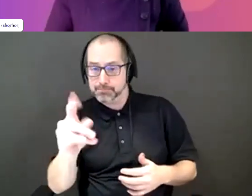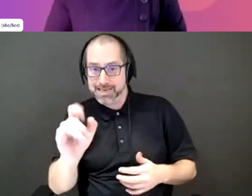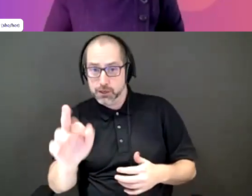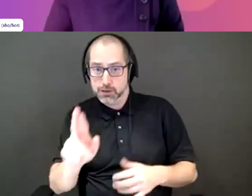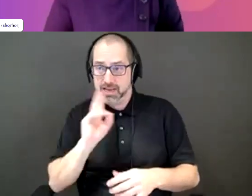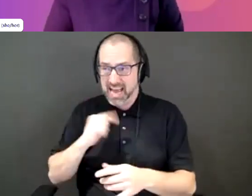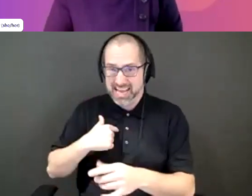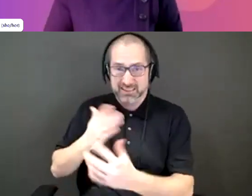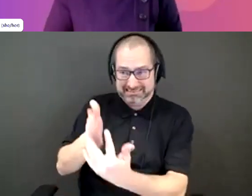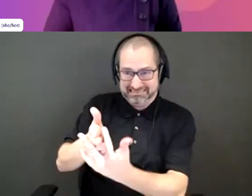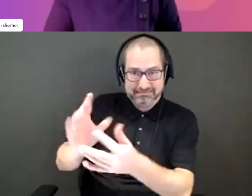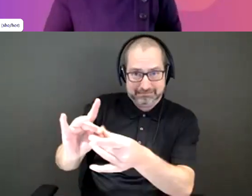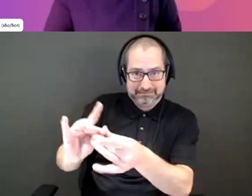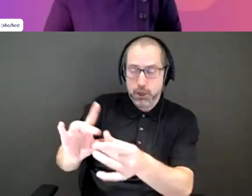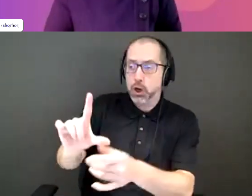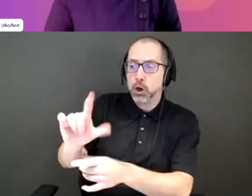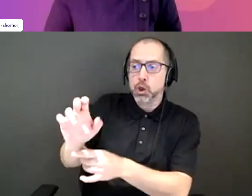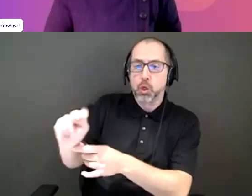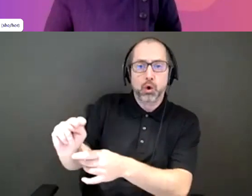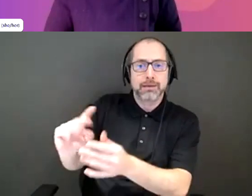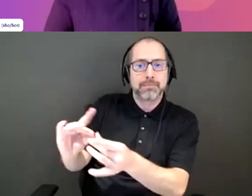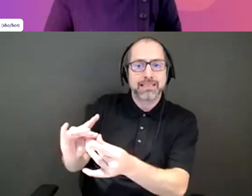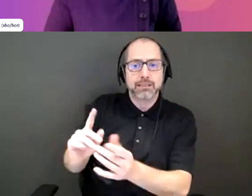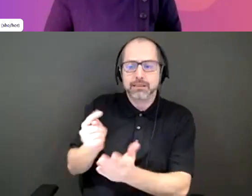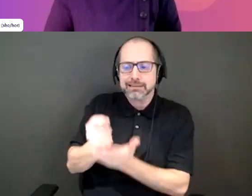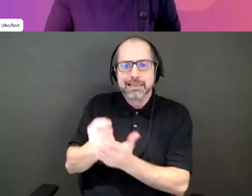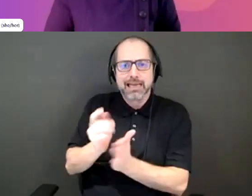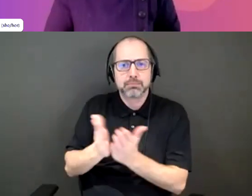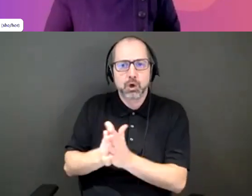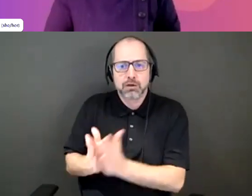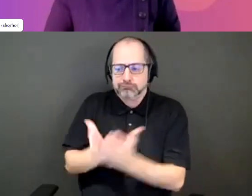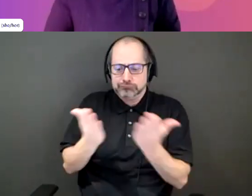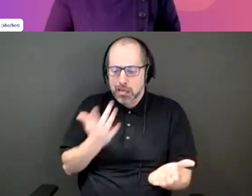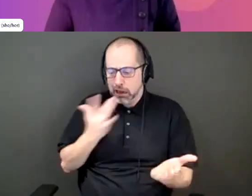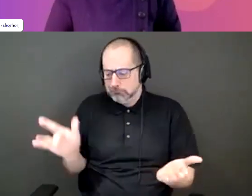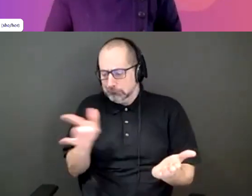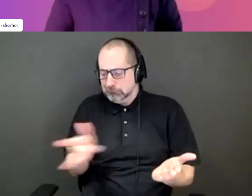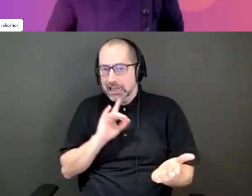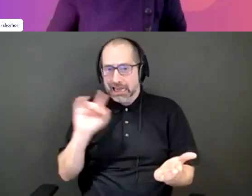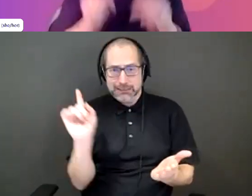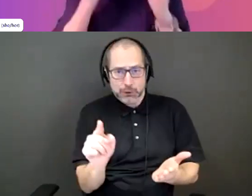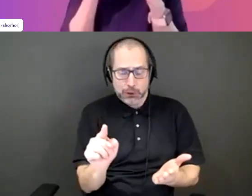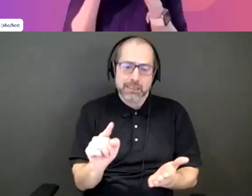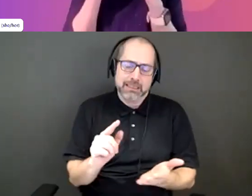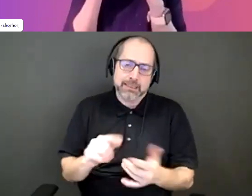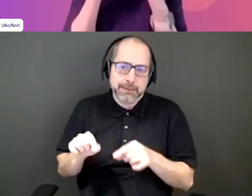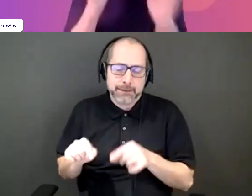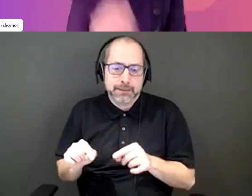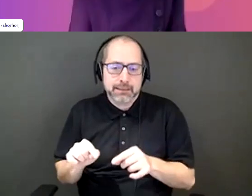est-ce que je peux intervenir un instant leur a mentionné la réponse donc de